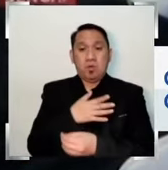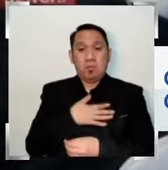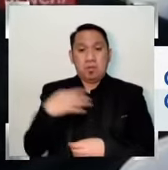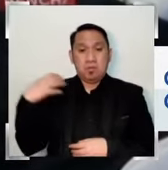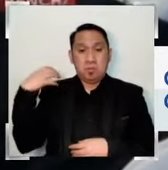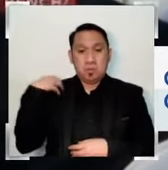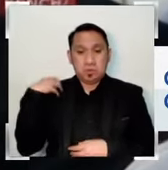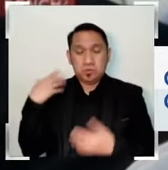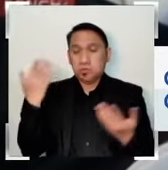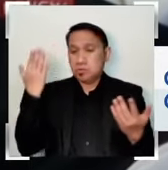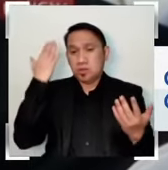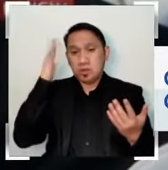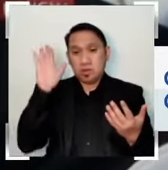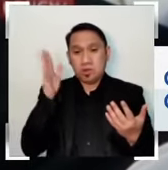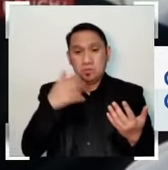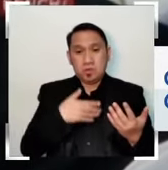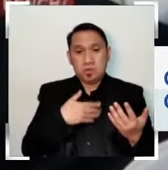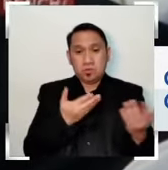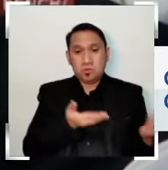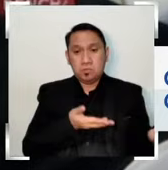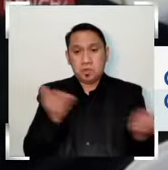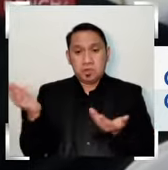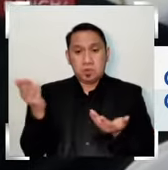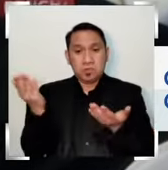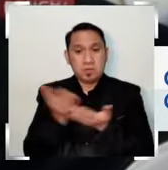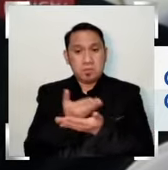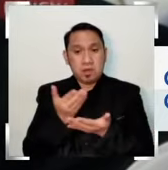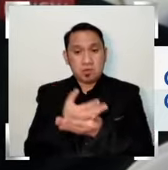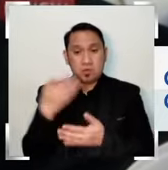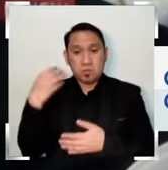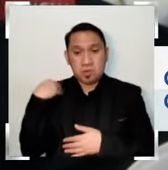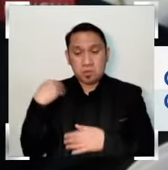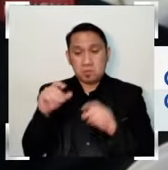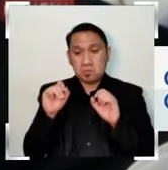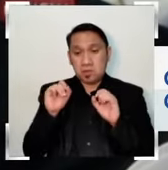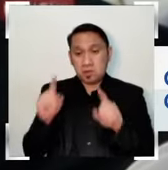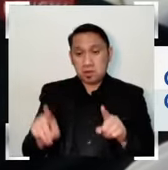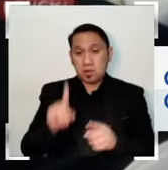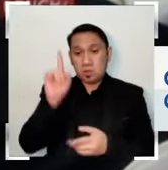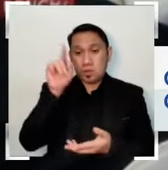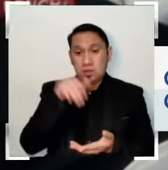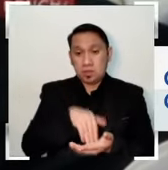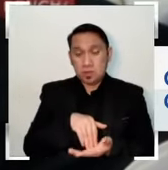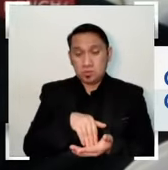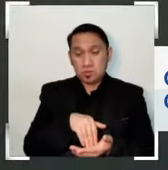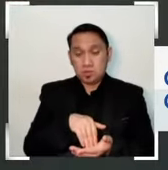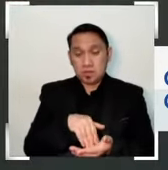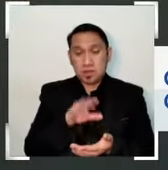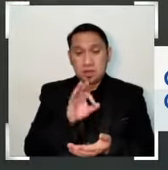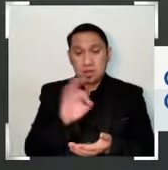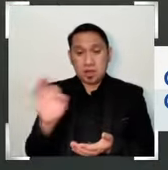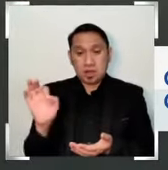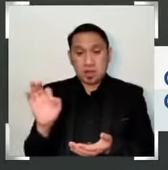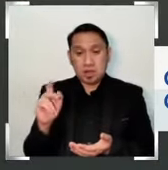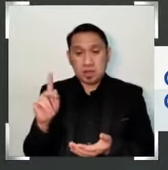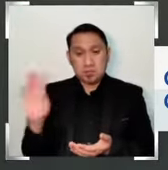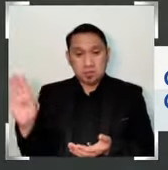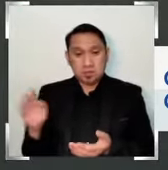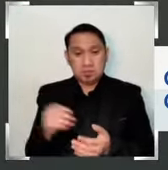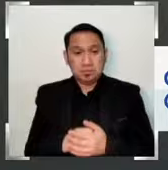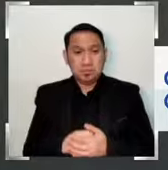alam, dinala niya ako sa bagong amo. Binenta niya ako ng 1,900 KD sa bago kong amo.